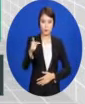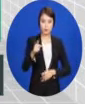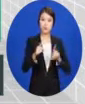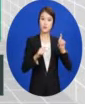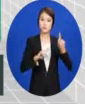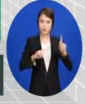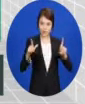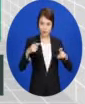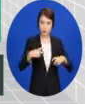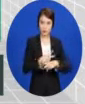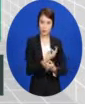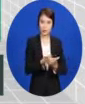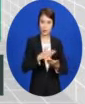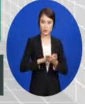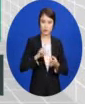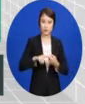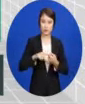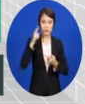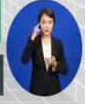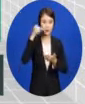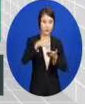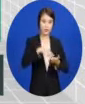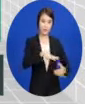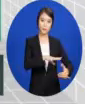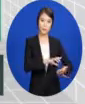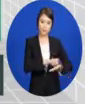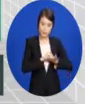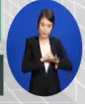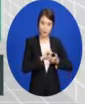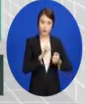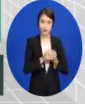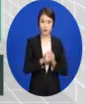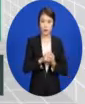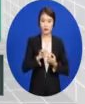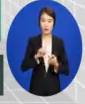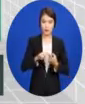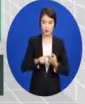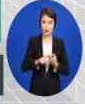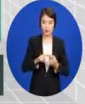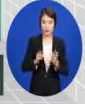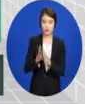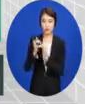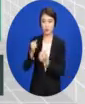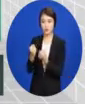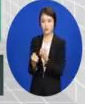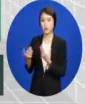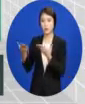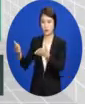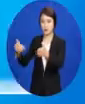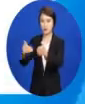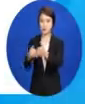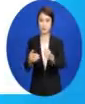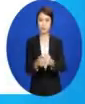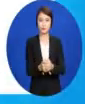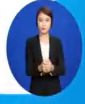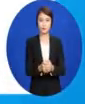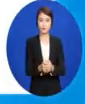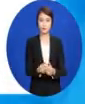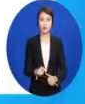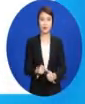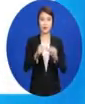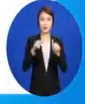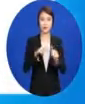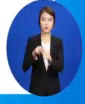11일 교통 개선에 따른 의견 수렴 및 도시재생 전략계획 수립을 위한 주민 설명회를 가졌습니다. 다음은